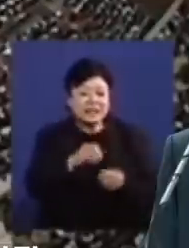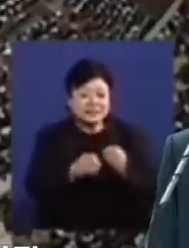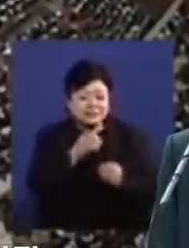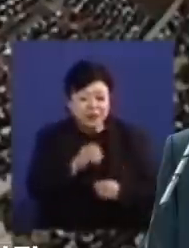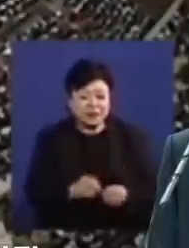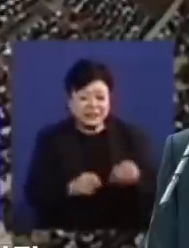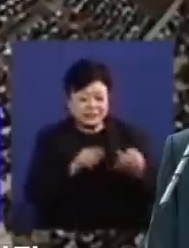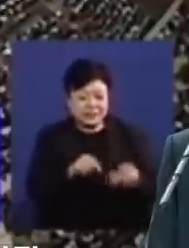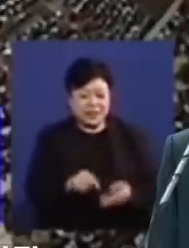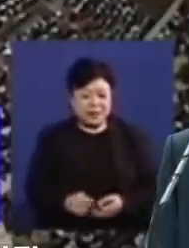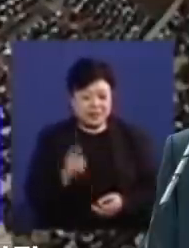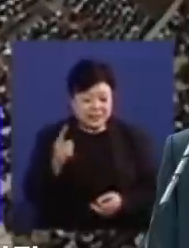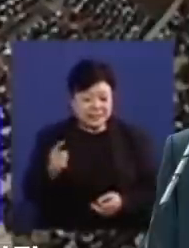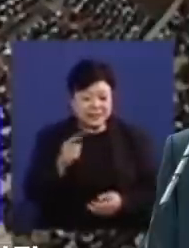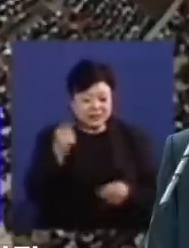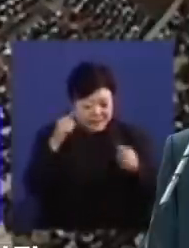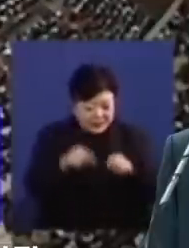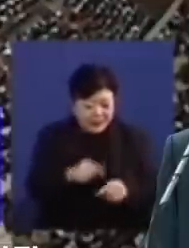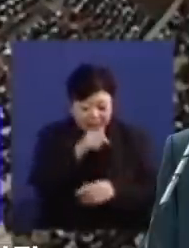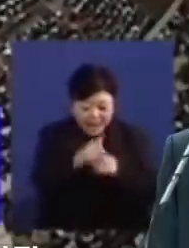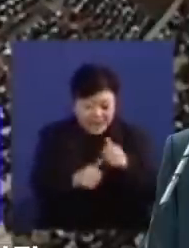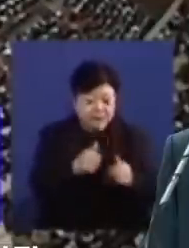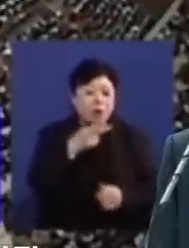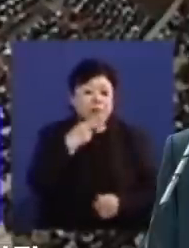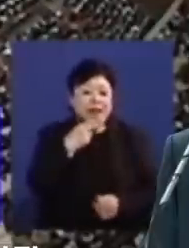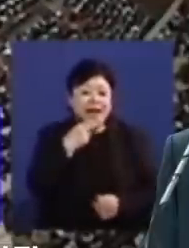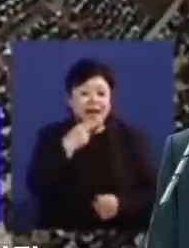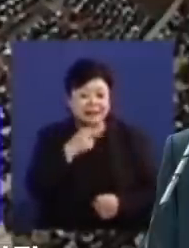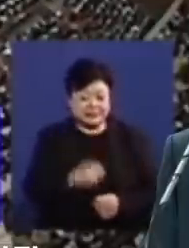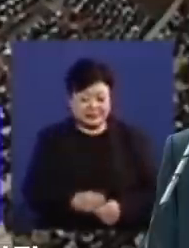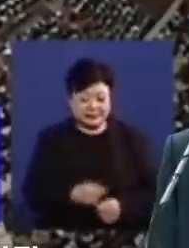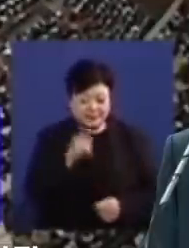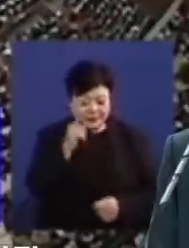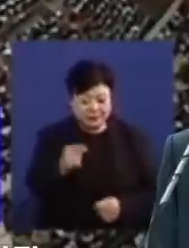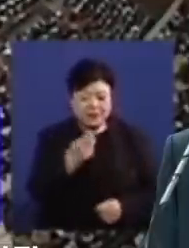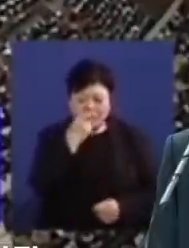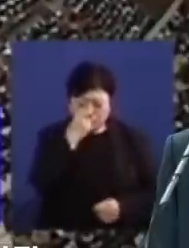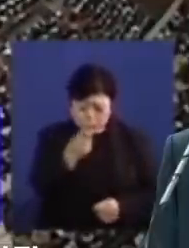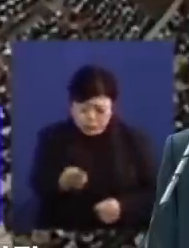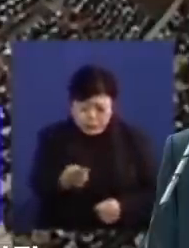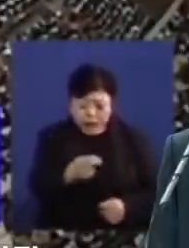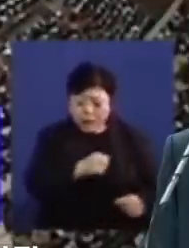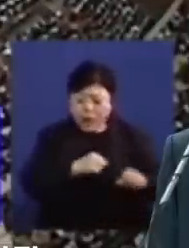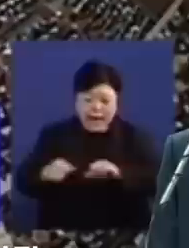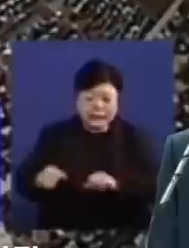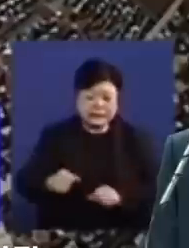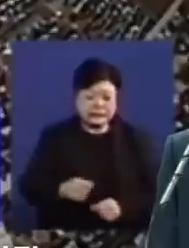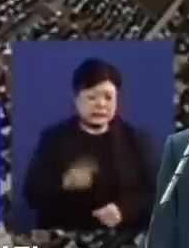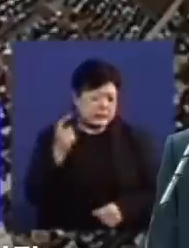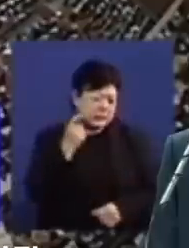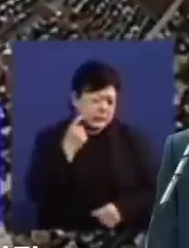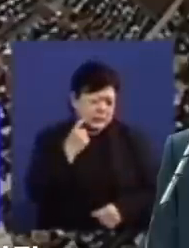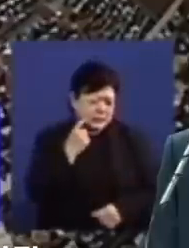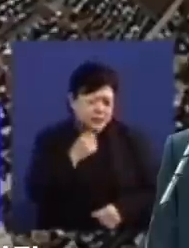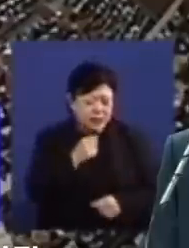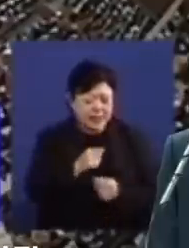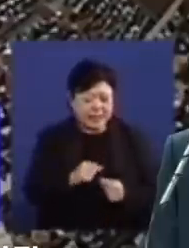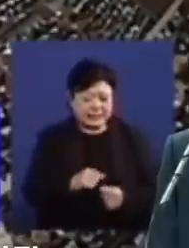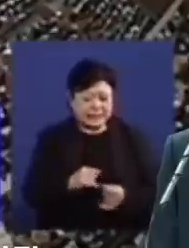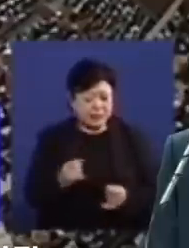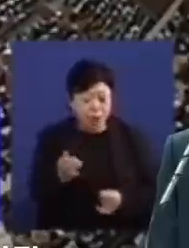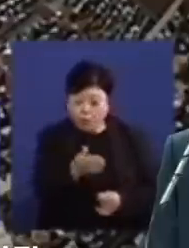1절에 어리석은 자는 그 마음에 이르기를 하나님이 없다 하는도다. 그들은 부패하고 그 행실이 가증하니 선을 행하는 자가